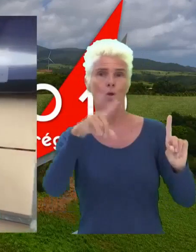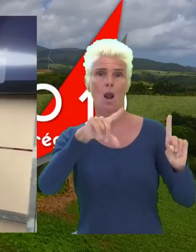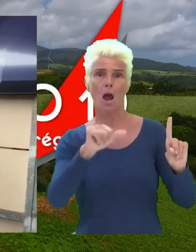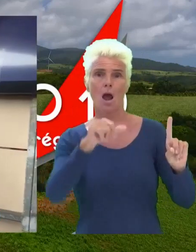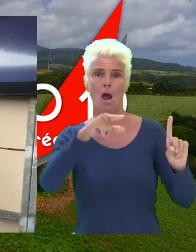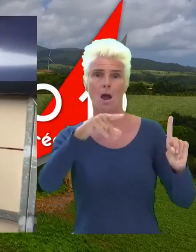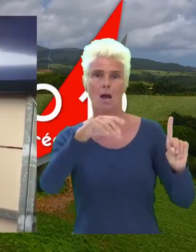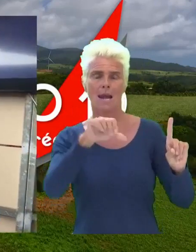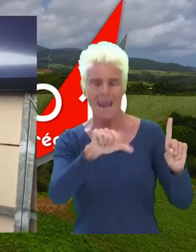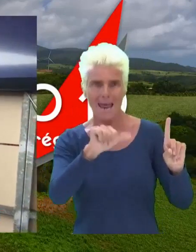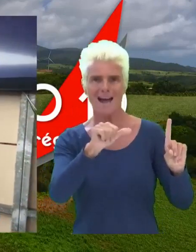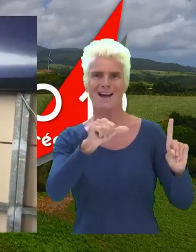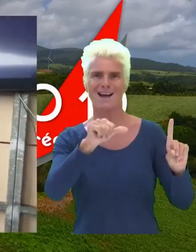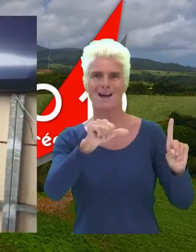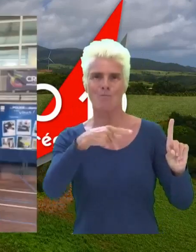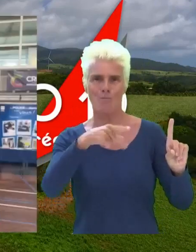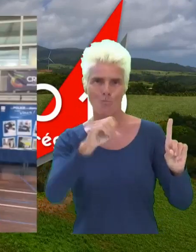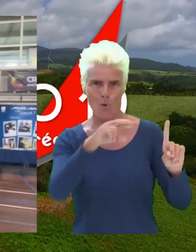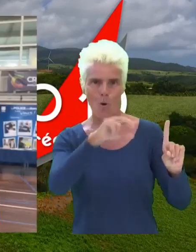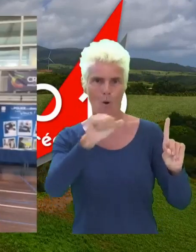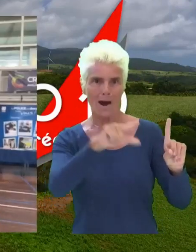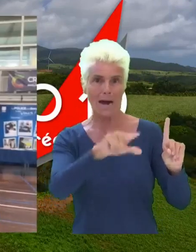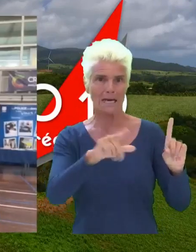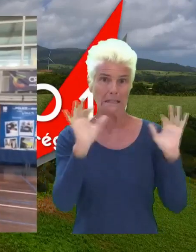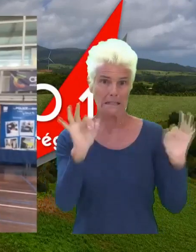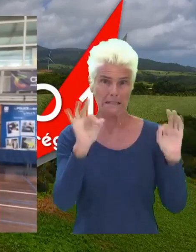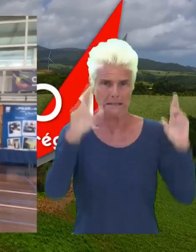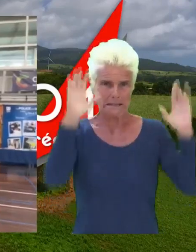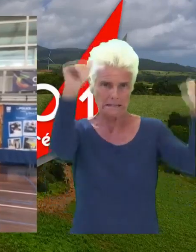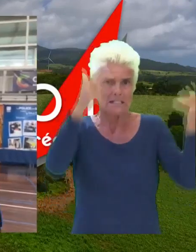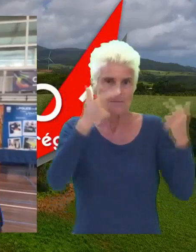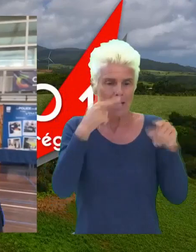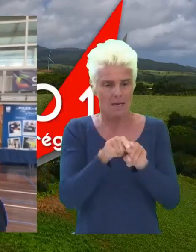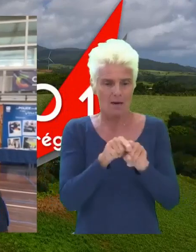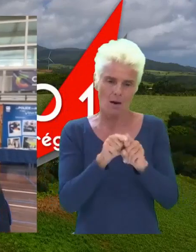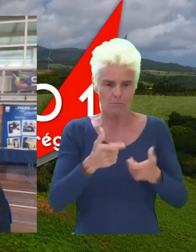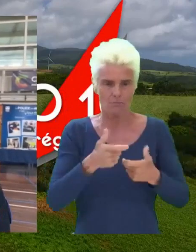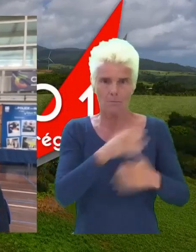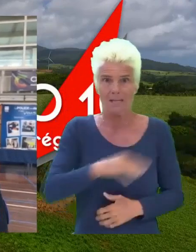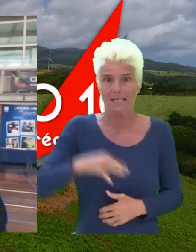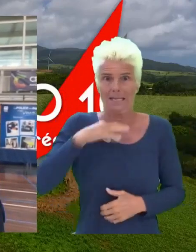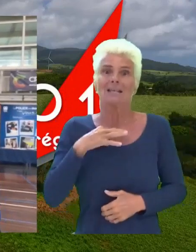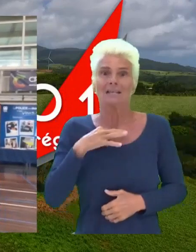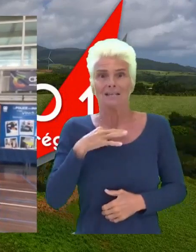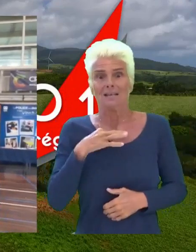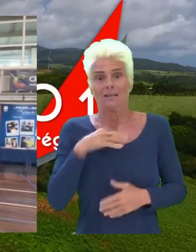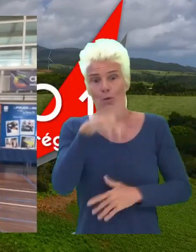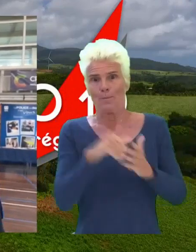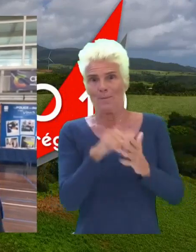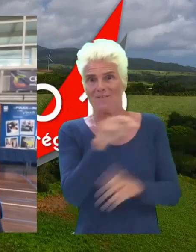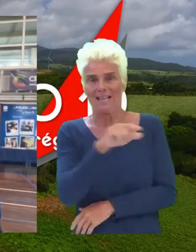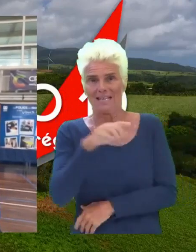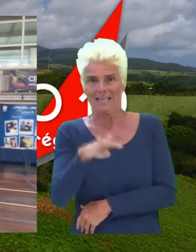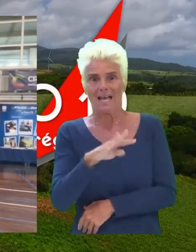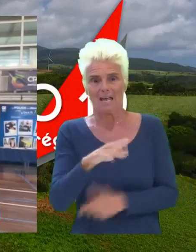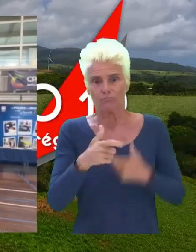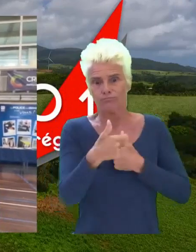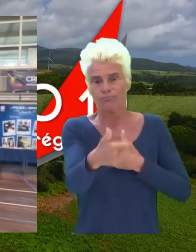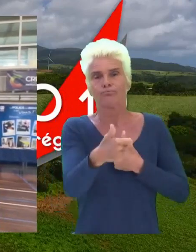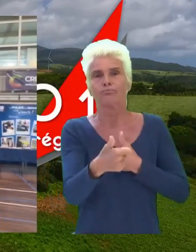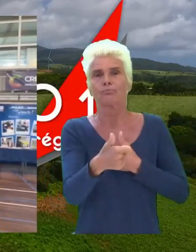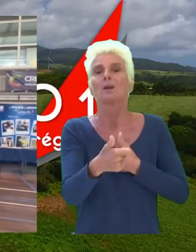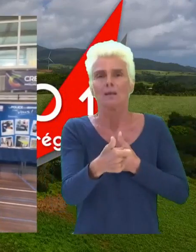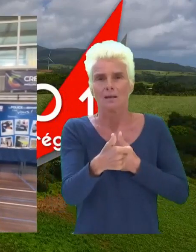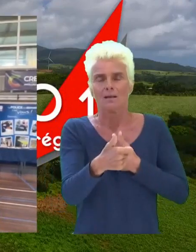est un futur j'espère médaillé olympique au bobsleake A4 et qui concourra prochainement